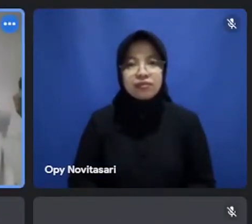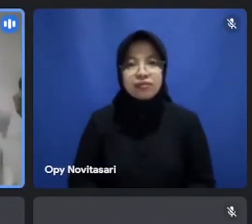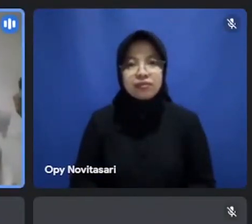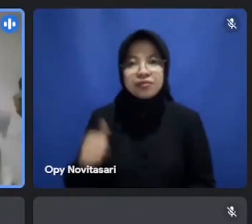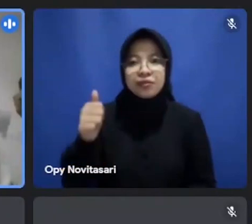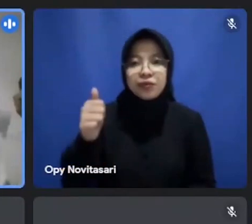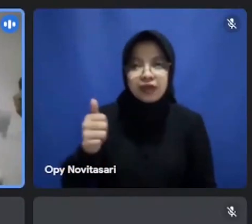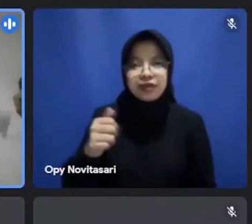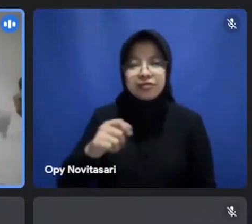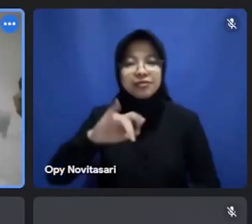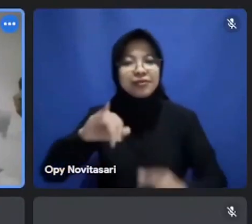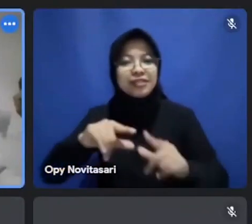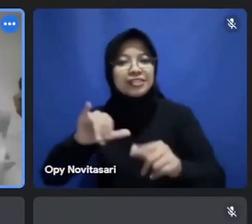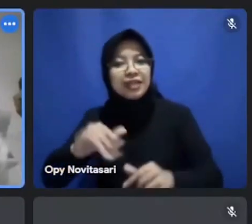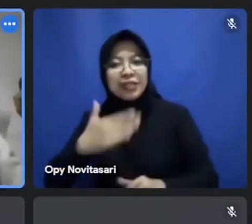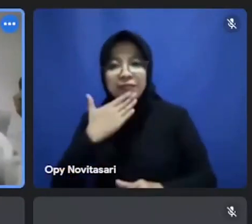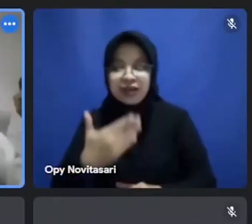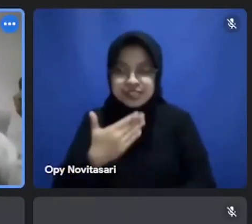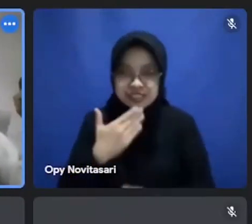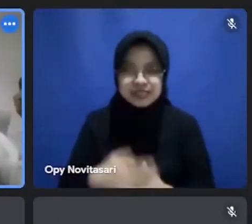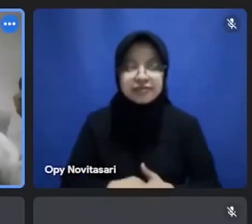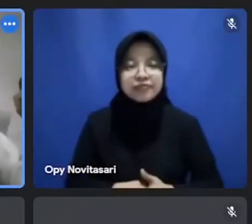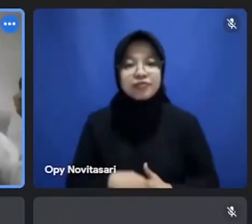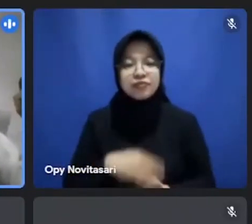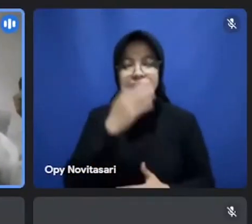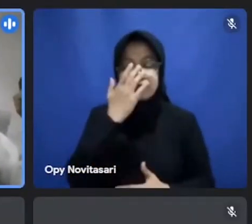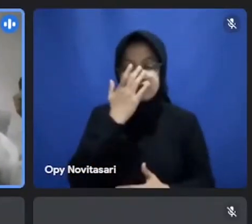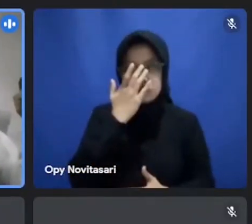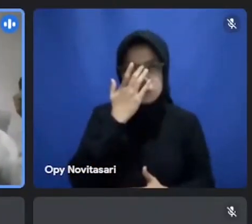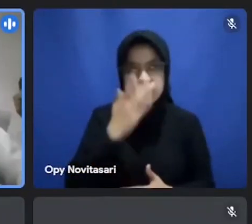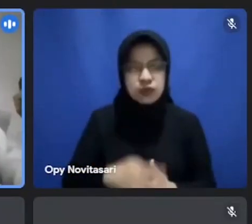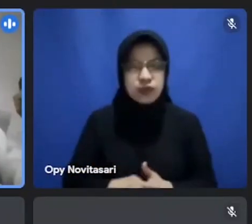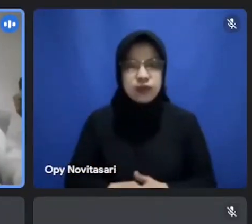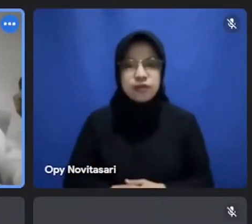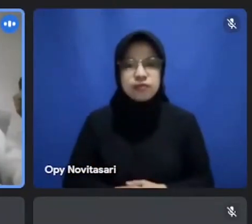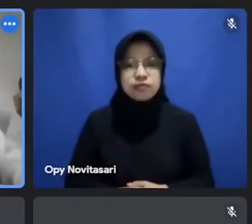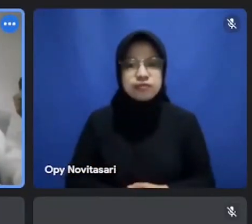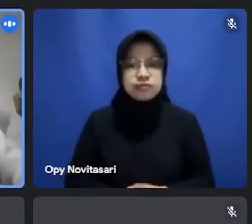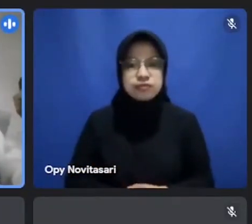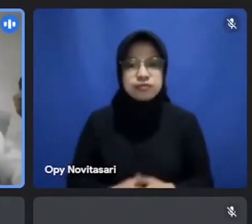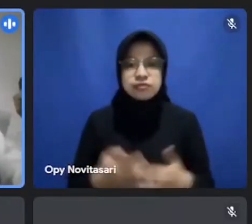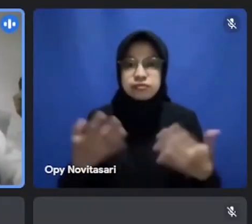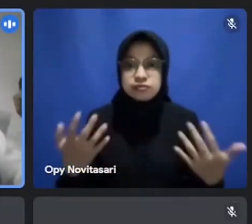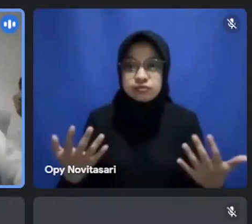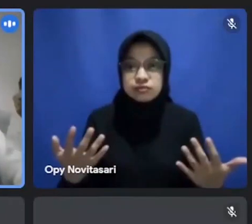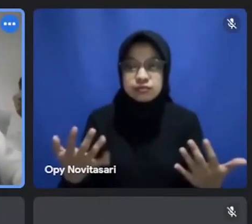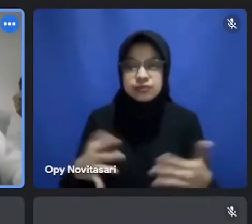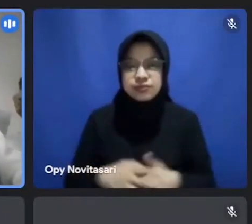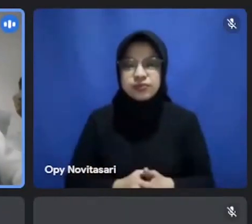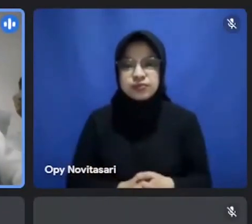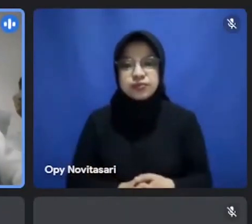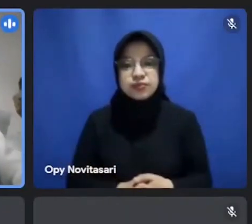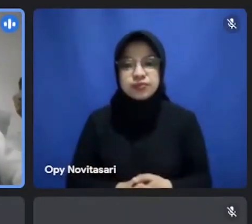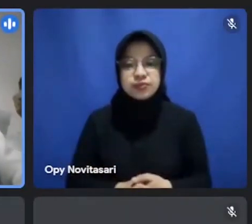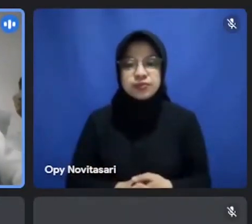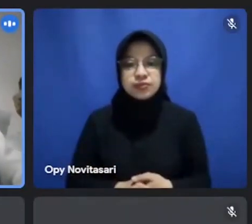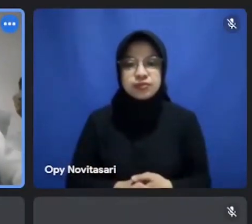Oke Mas baik eh mungkin Sebelum